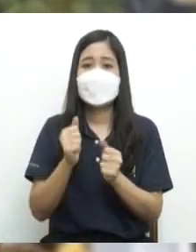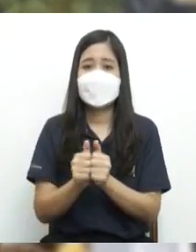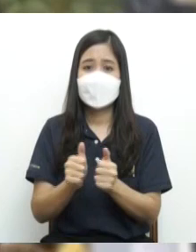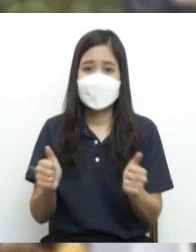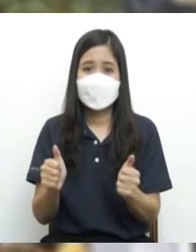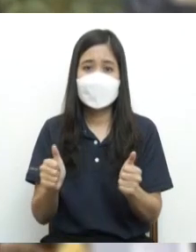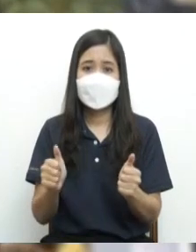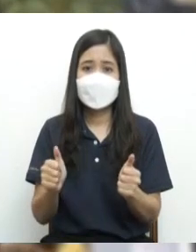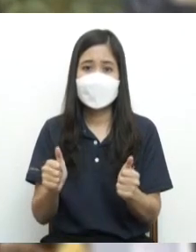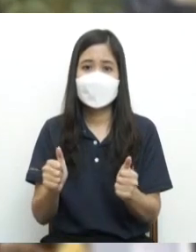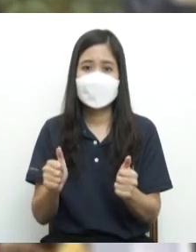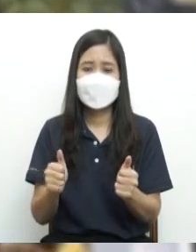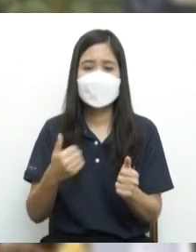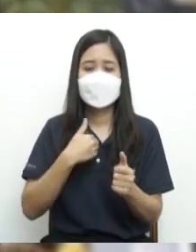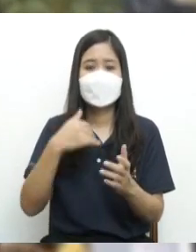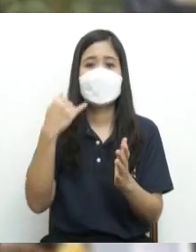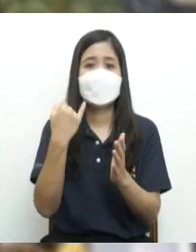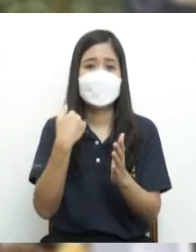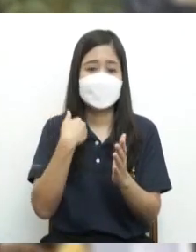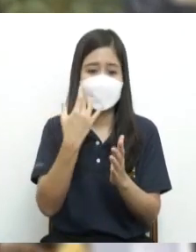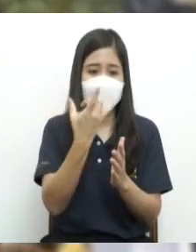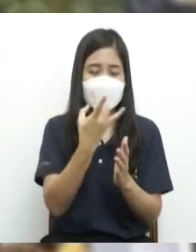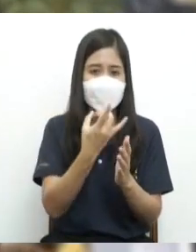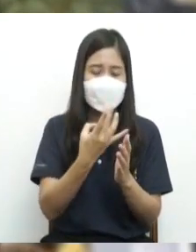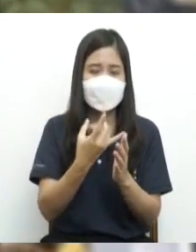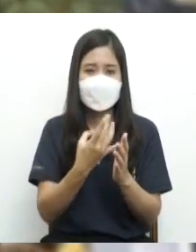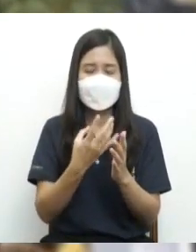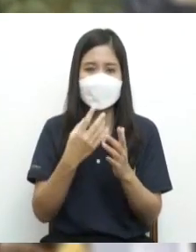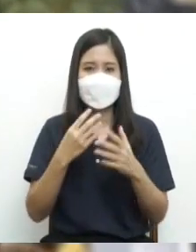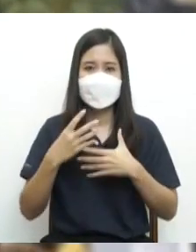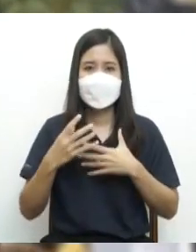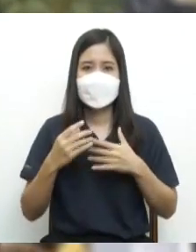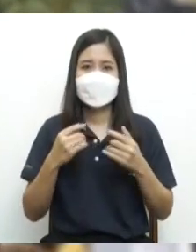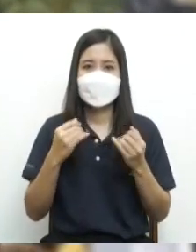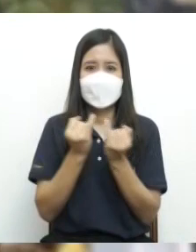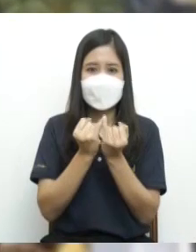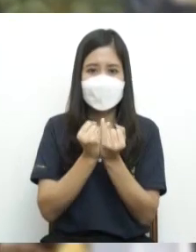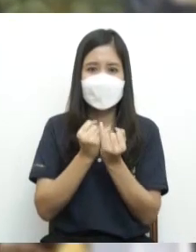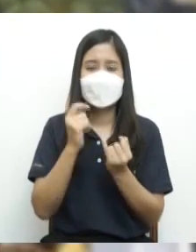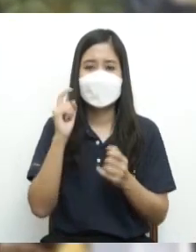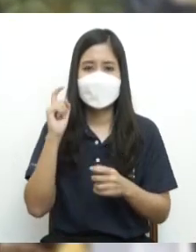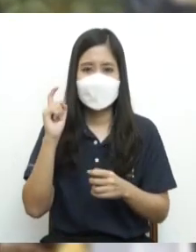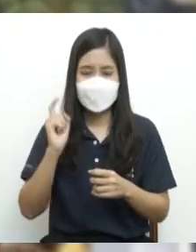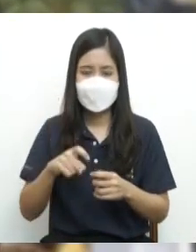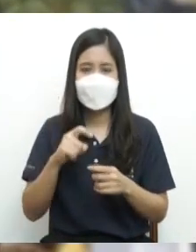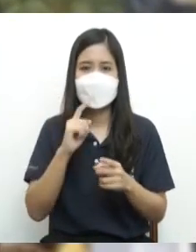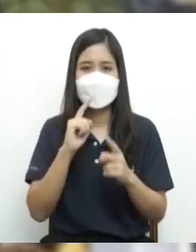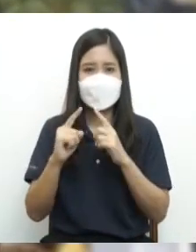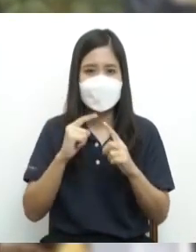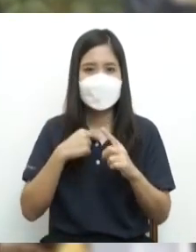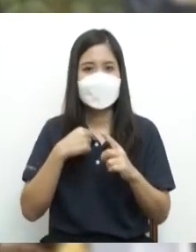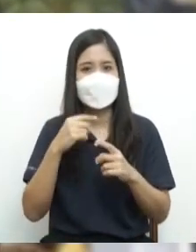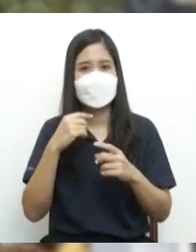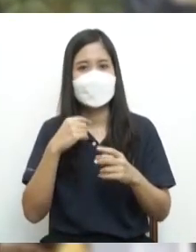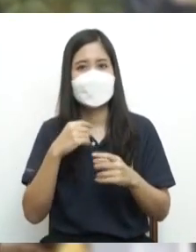ะหากมีข้ออะไรที่มันติดอกติดใจอยากจะถามพวกเรายินดีนะในฐานะที่เคยบริหารมาก็ติดต่อทางโทรศั